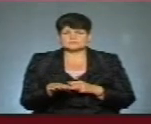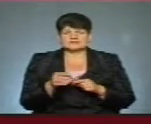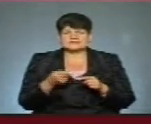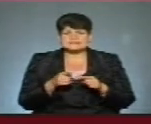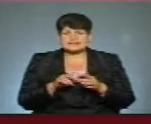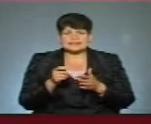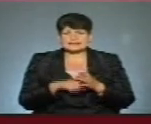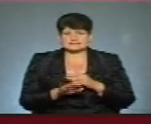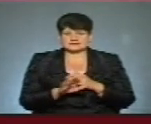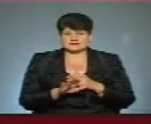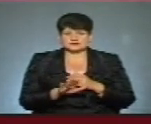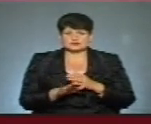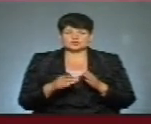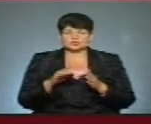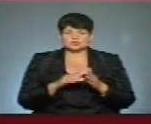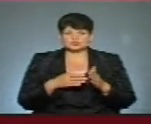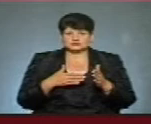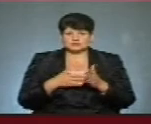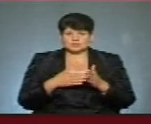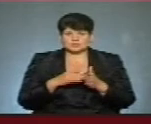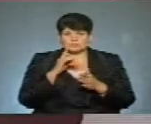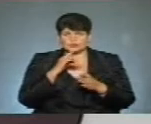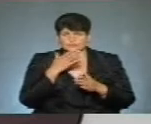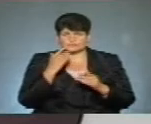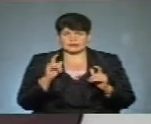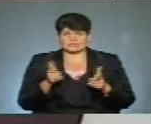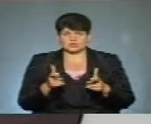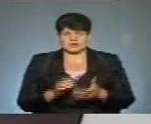є закритий заклад доти, доки він не був в ізоляції.